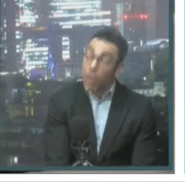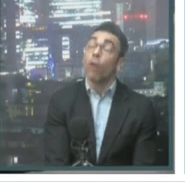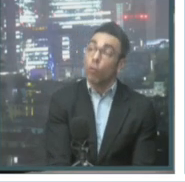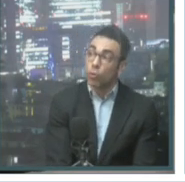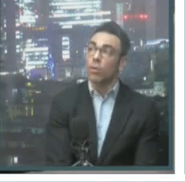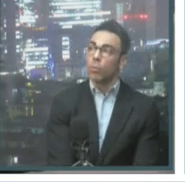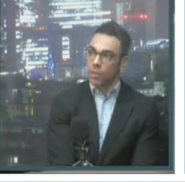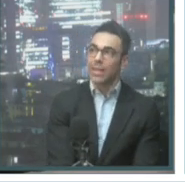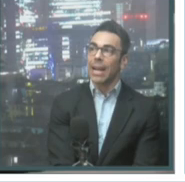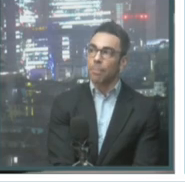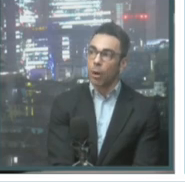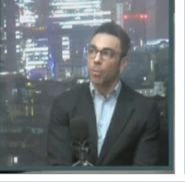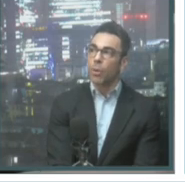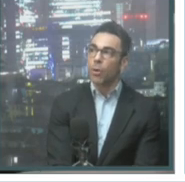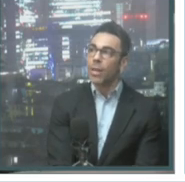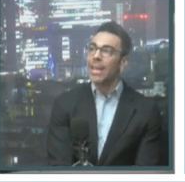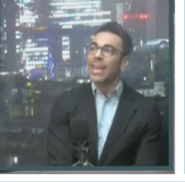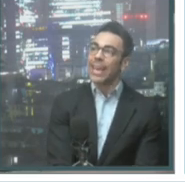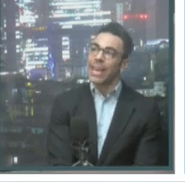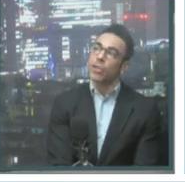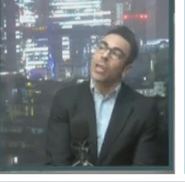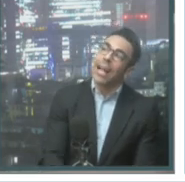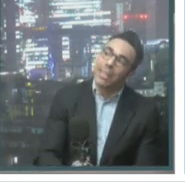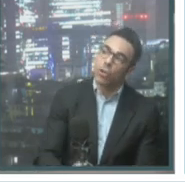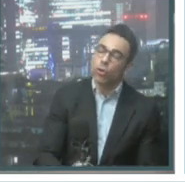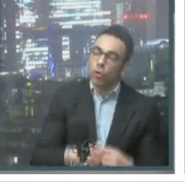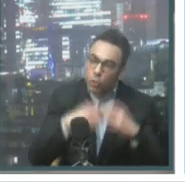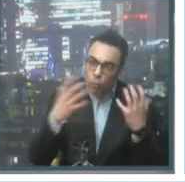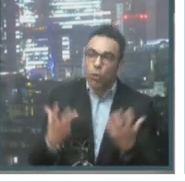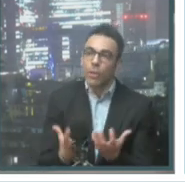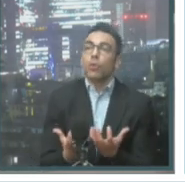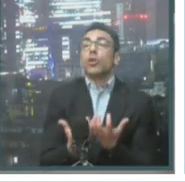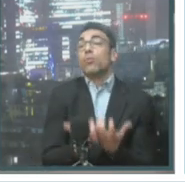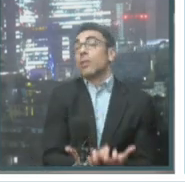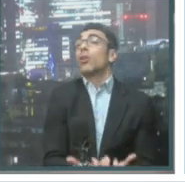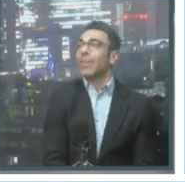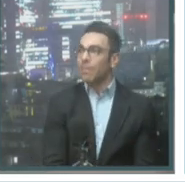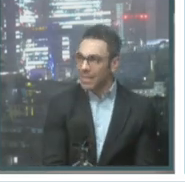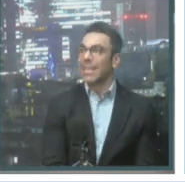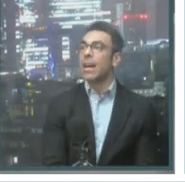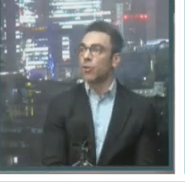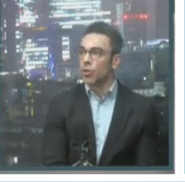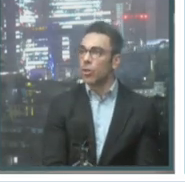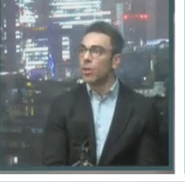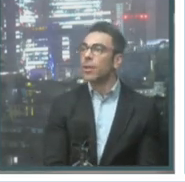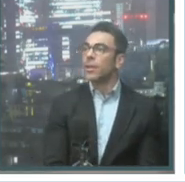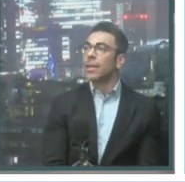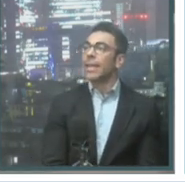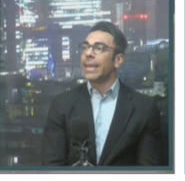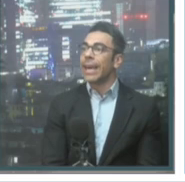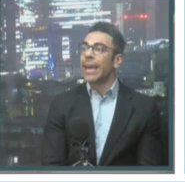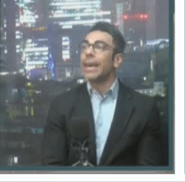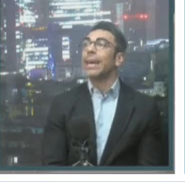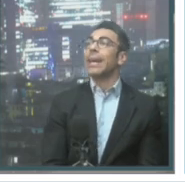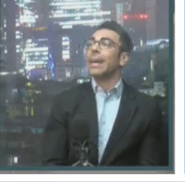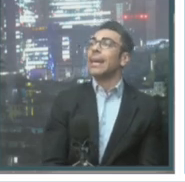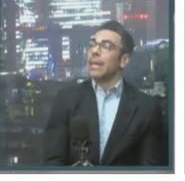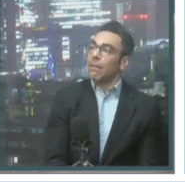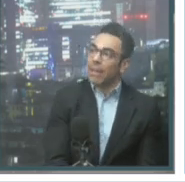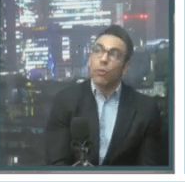quindi ho voluto dimostrare proprio che al di sotto di tutto questo c'è una sorta di messaggio che